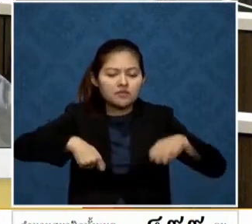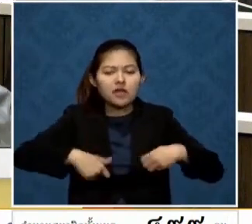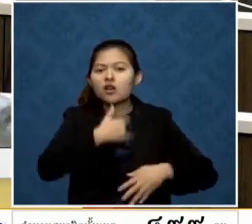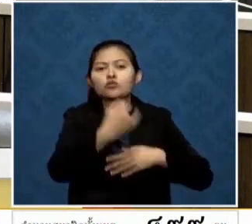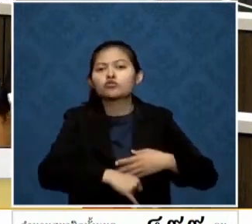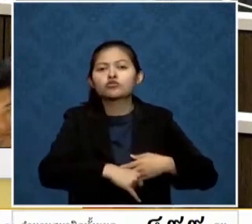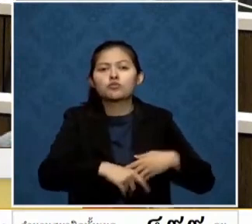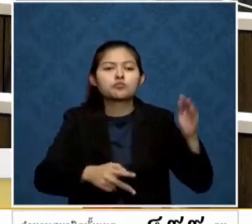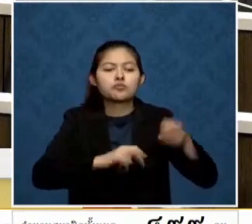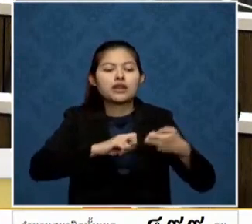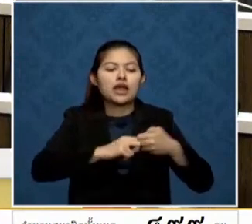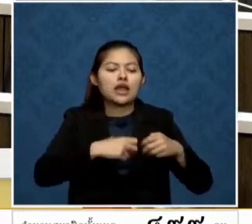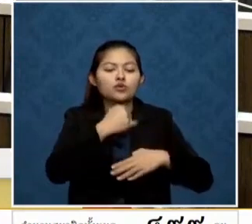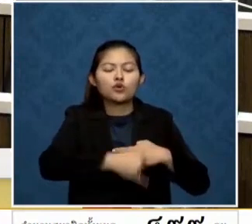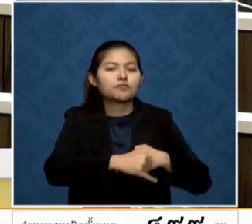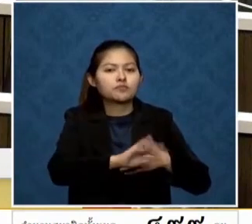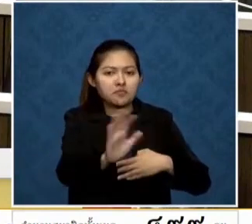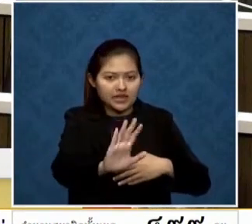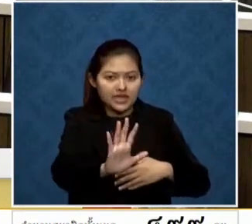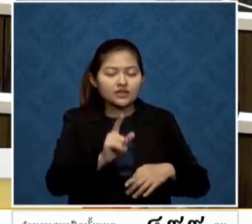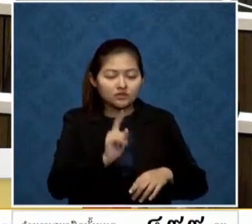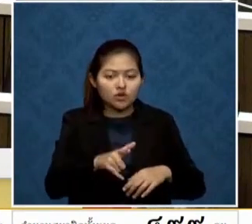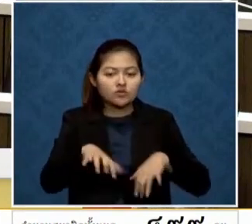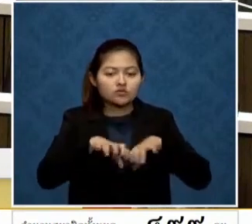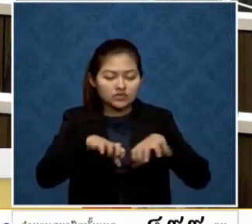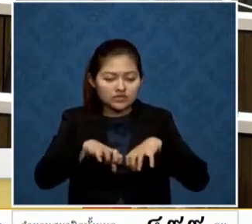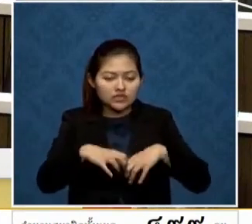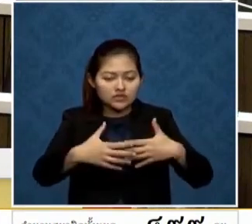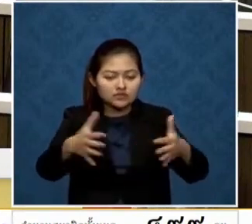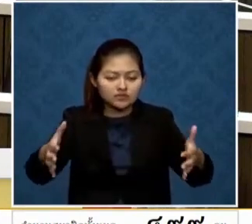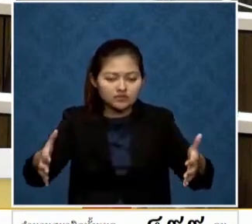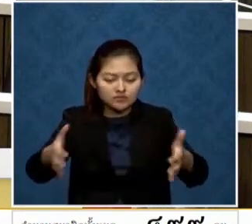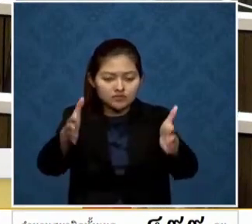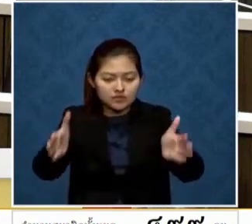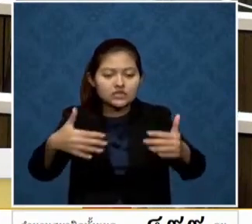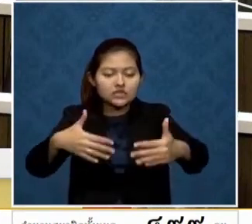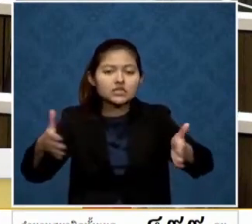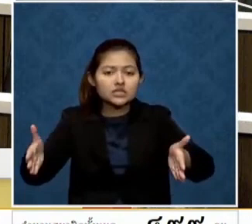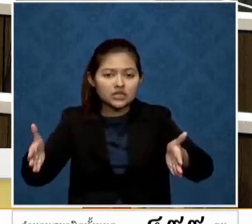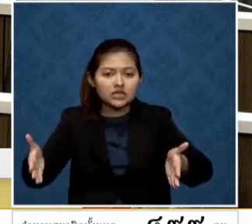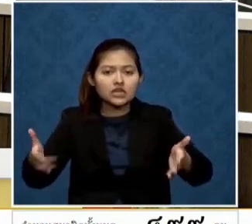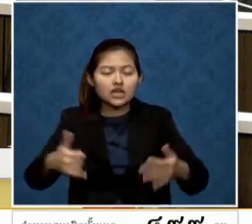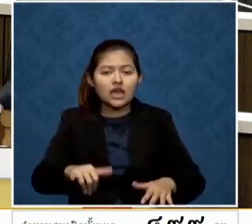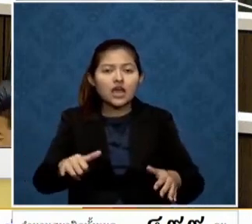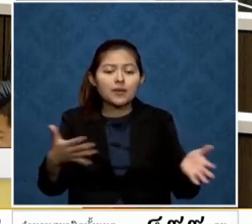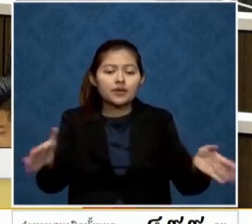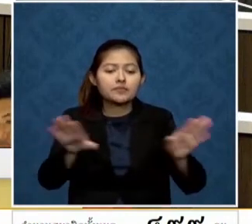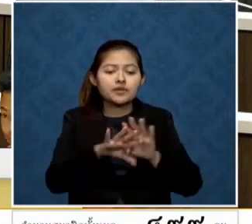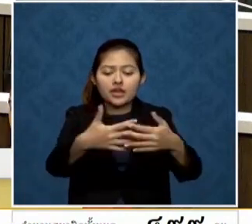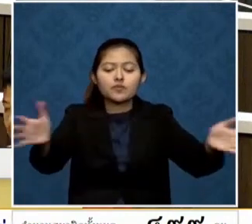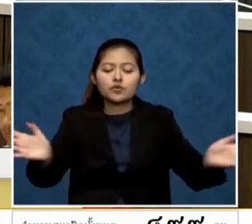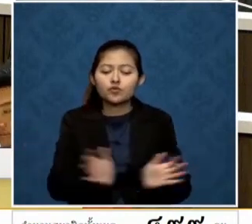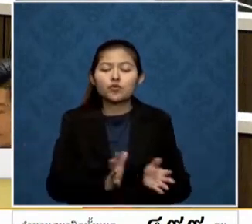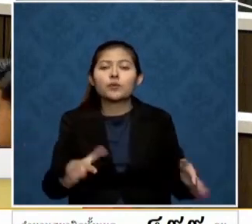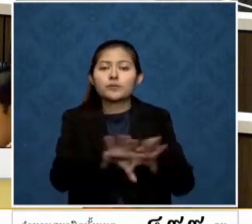จบนะครับควรจะมีการจัดแหล่งพื้นที่ให้กับลิงนะครับเป็นพื้นที่ปิดหรือ